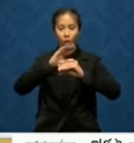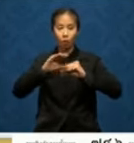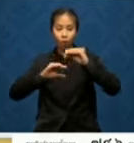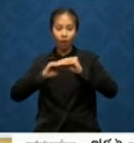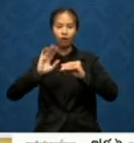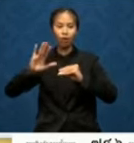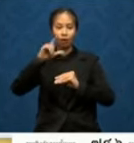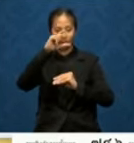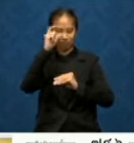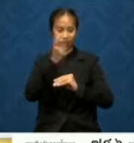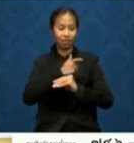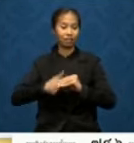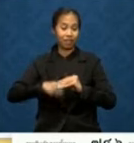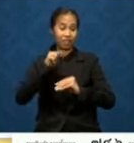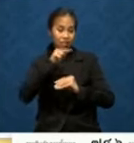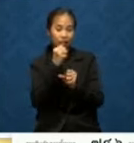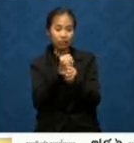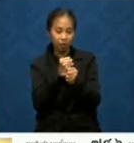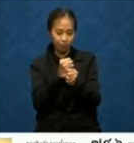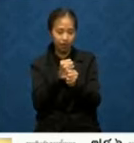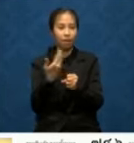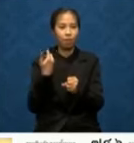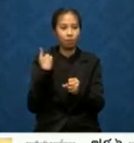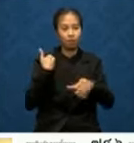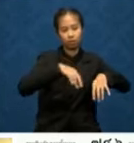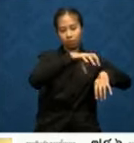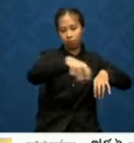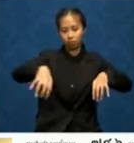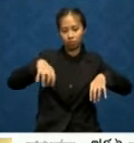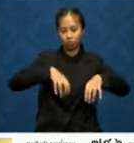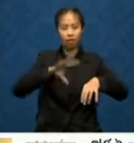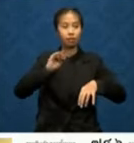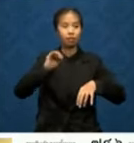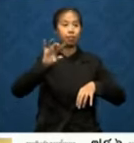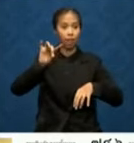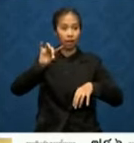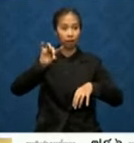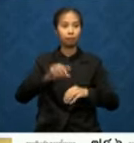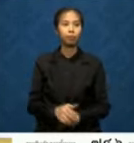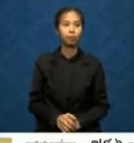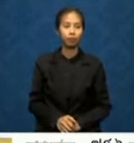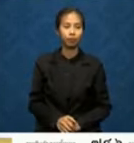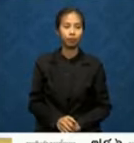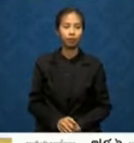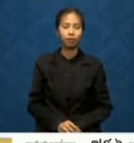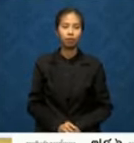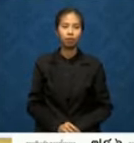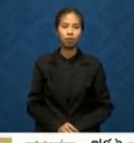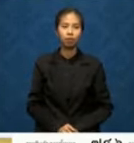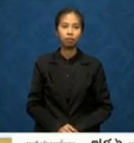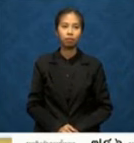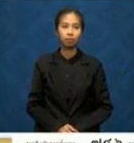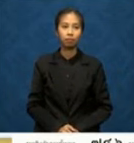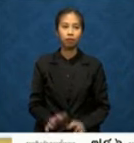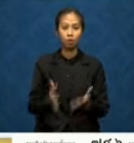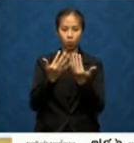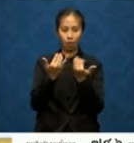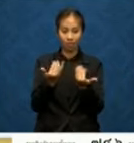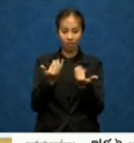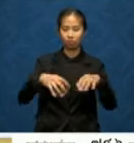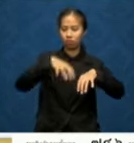ท่านประธานวันนี้นะครับขอสไลด์ต่อไปครับวันนี้นะครับ19